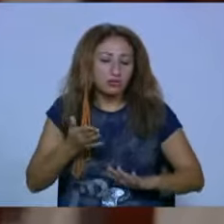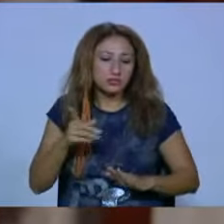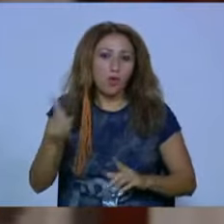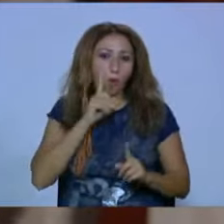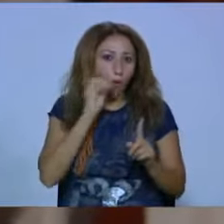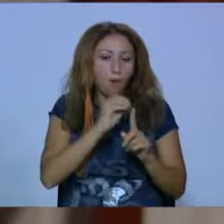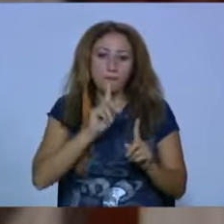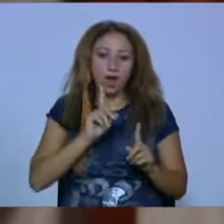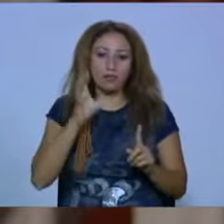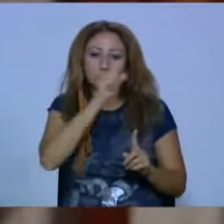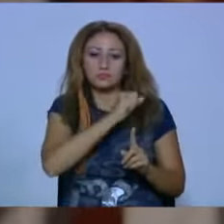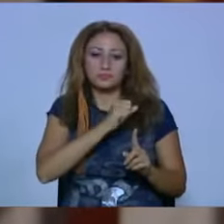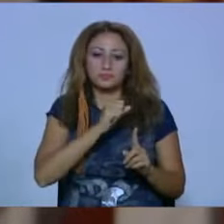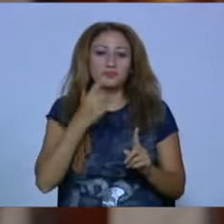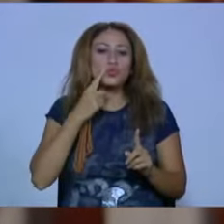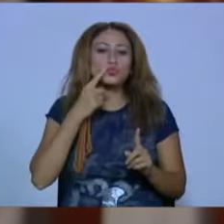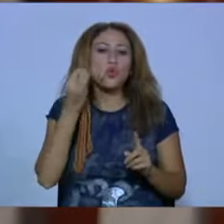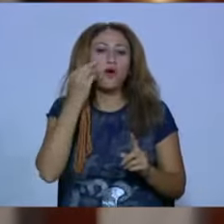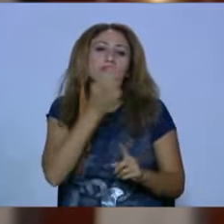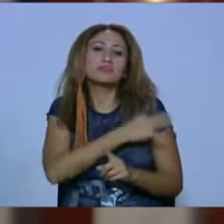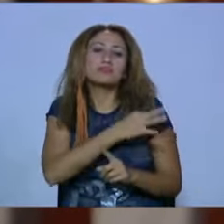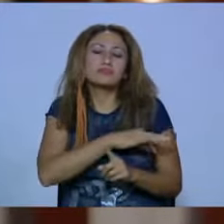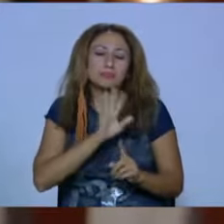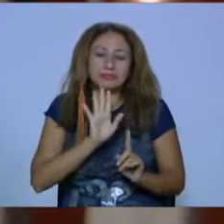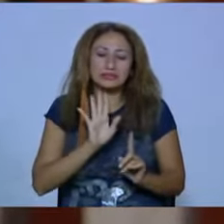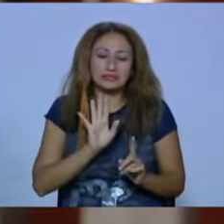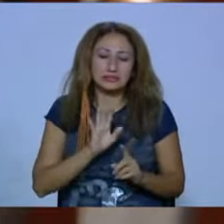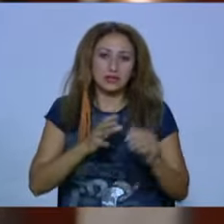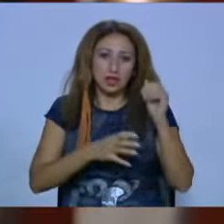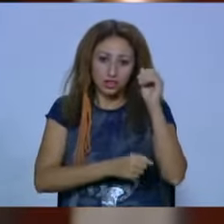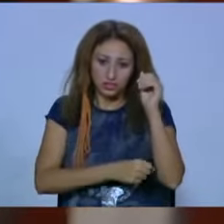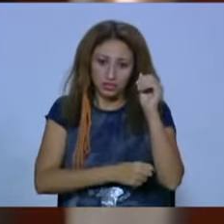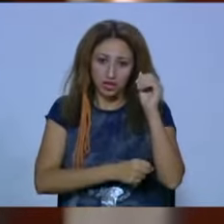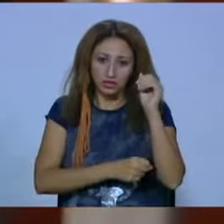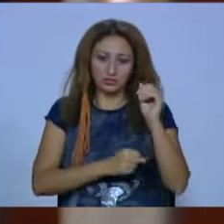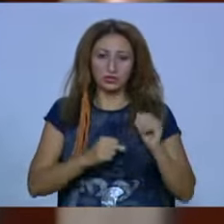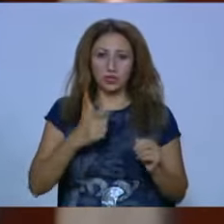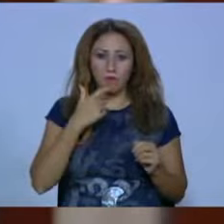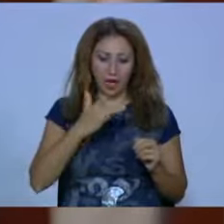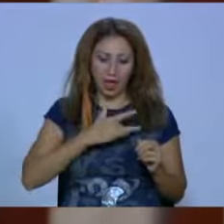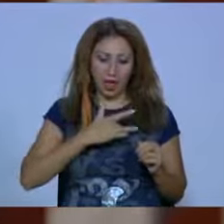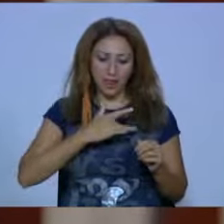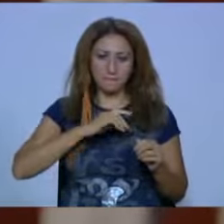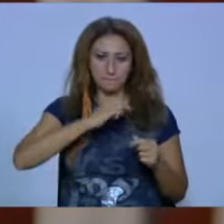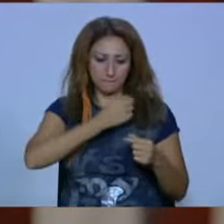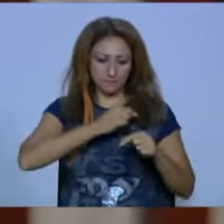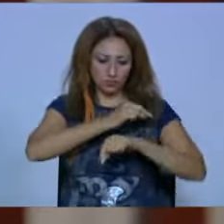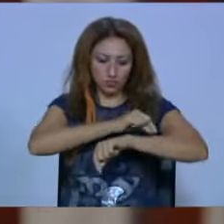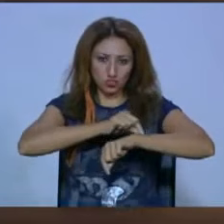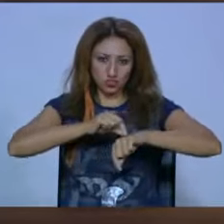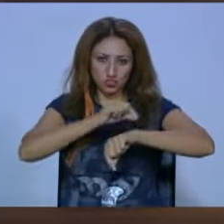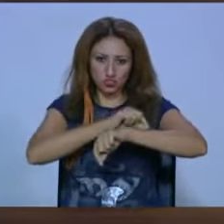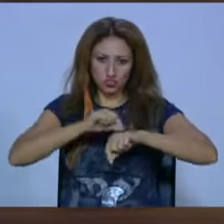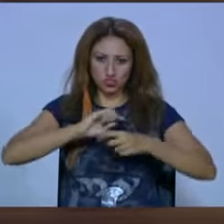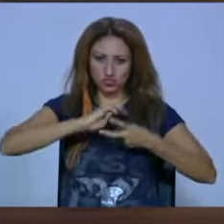فروحنا المستشفى طبعا وبتاع، وكان عنده سكر؟ كان عنده سكر وكان عنده ضغط وكان عنده تصلب شرايين. رغم ان الله